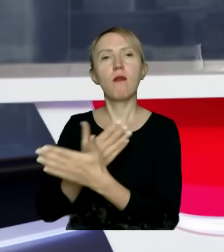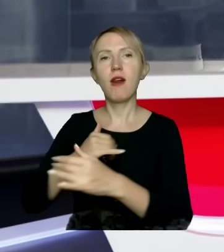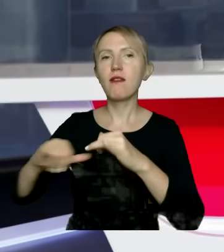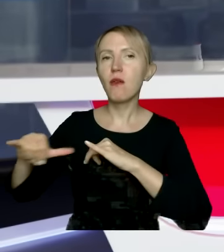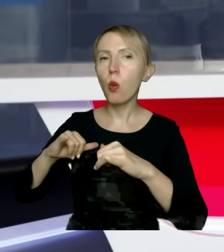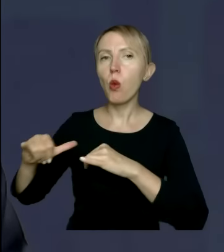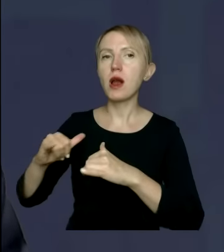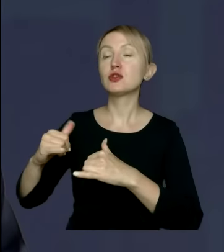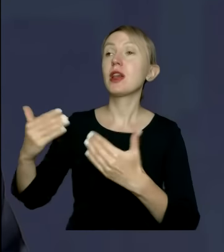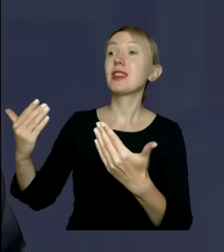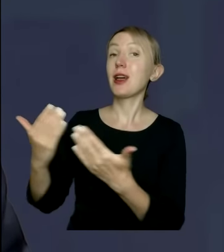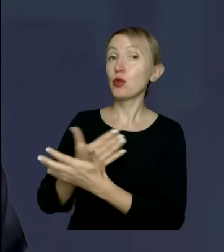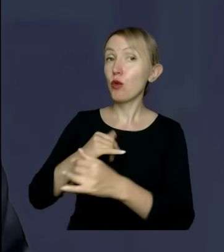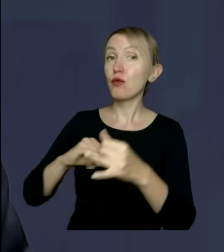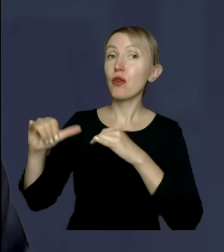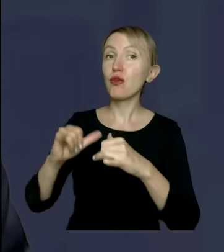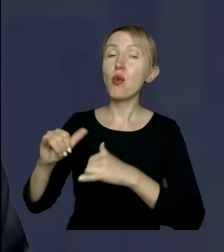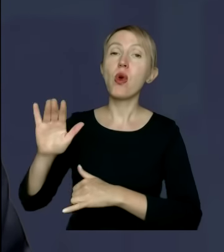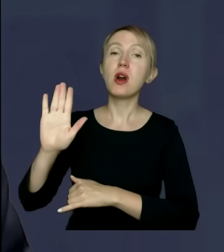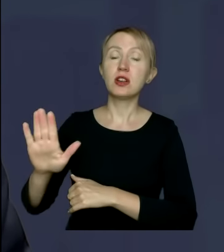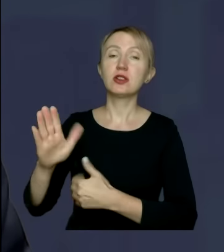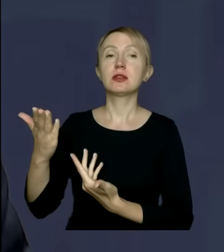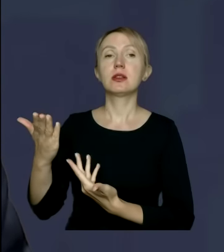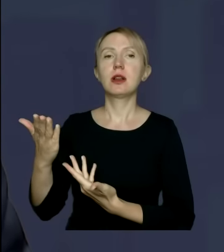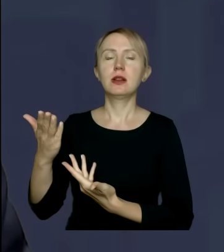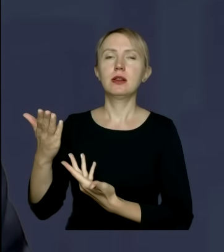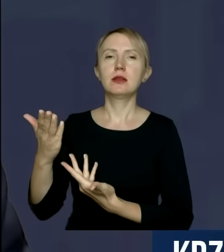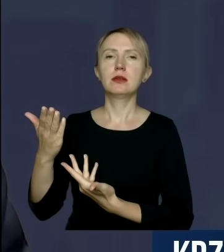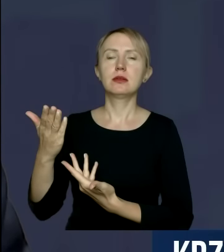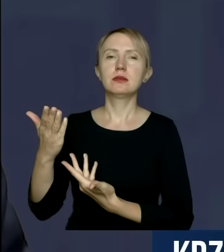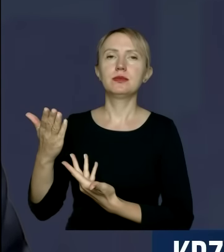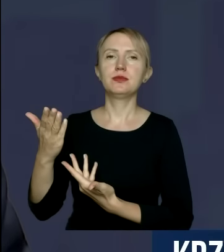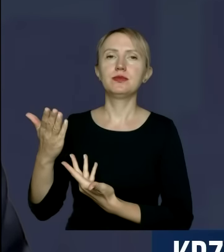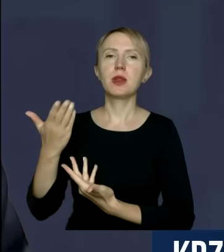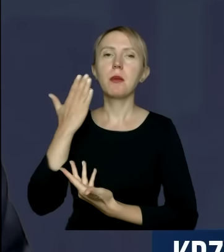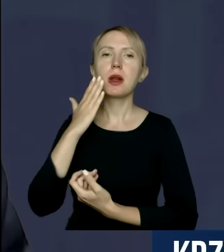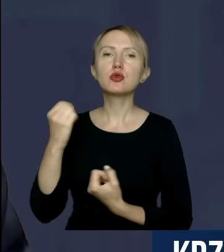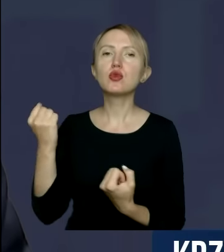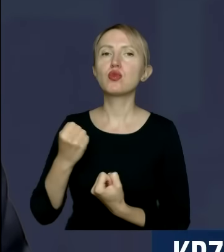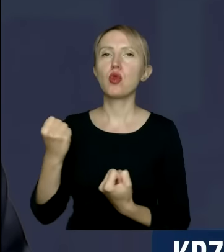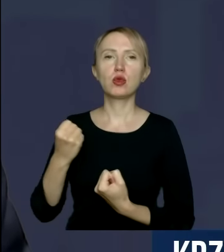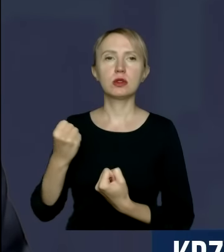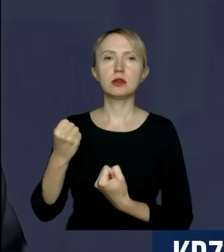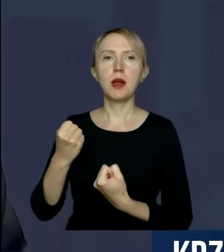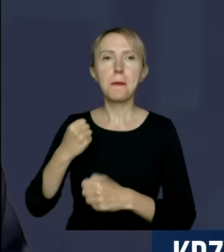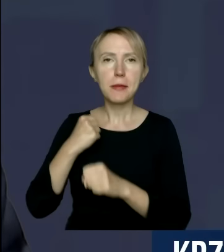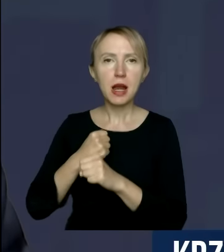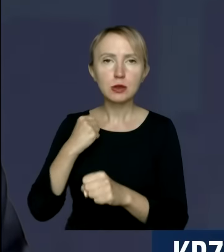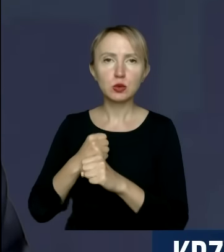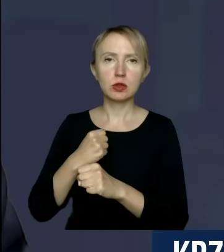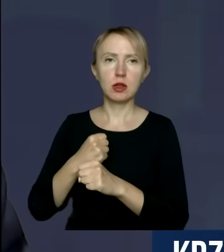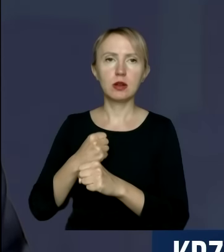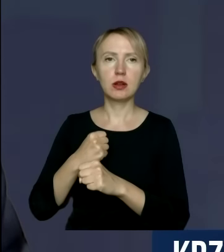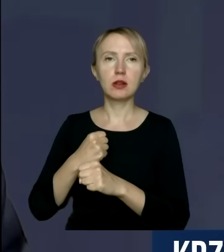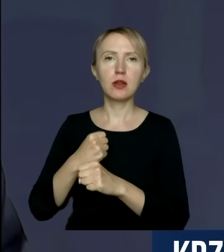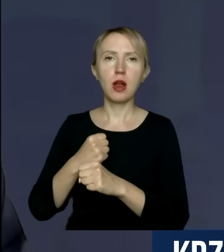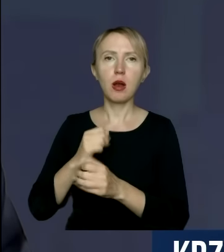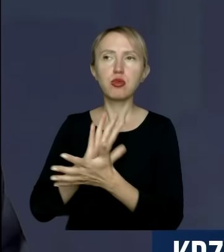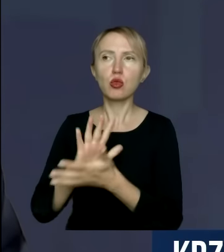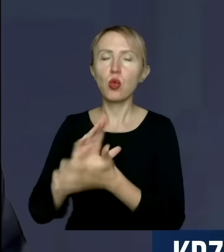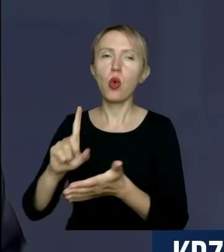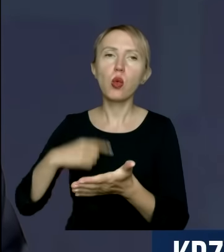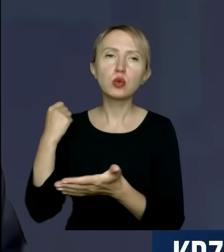ta nowa władza byłaby władzą która byłaby władzą która bardzo mocno bardzo intensywnie pracuje produkuje ustawę